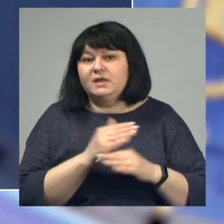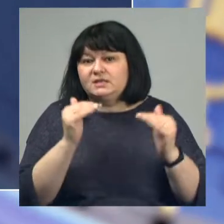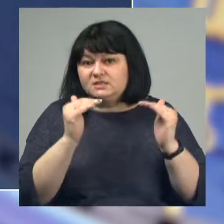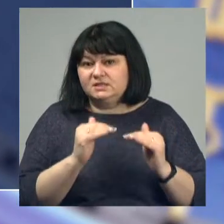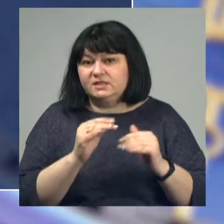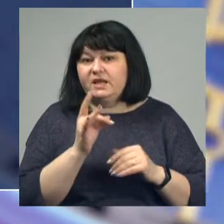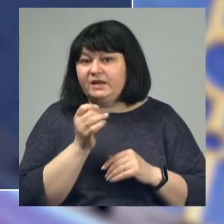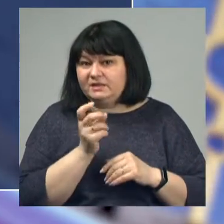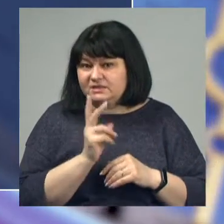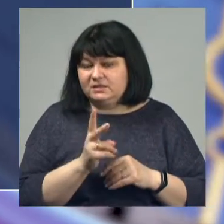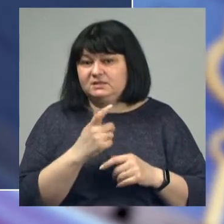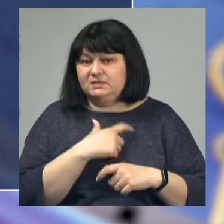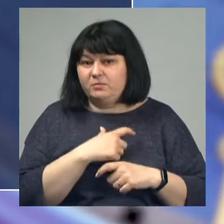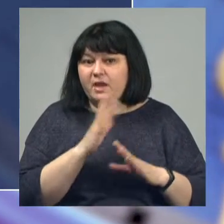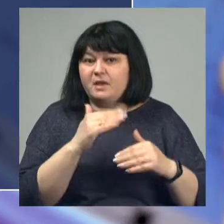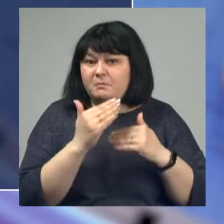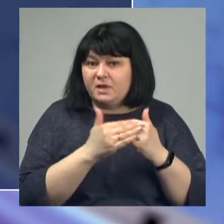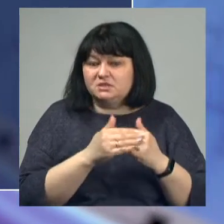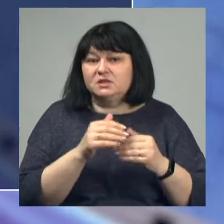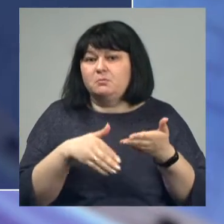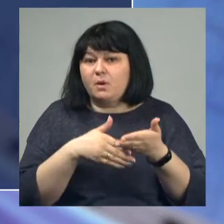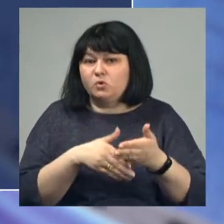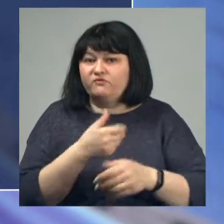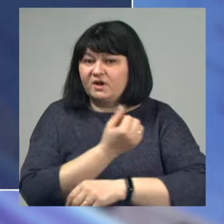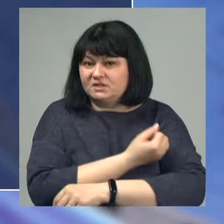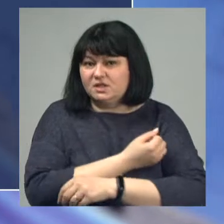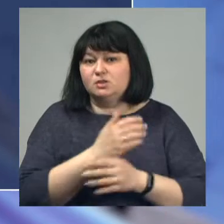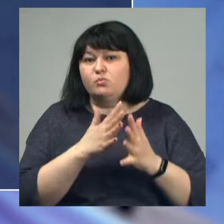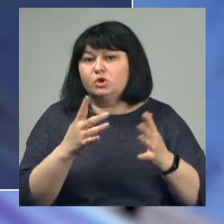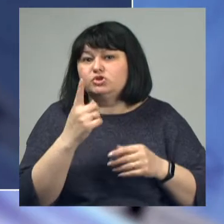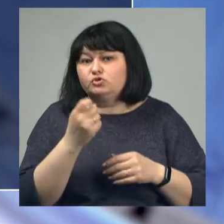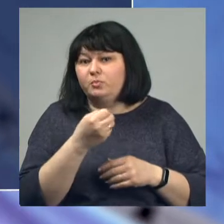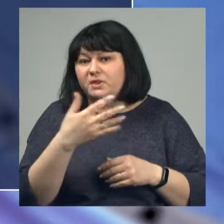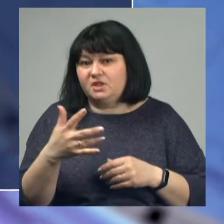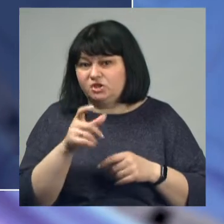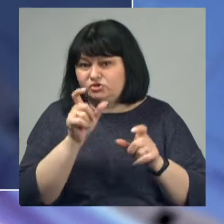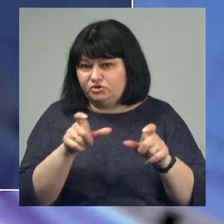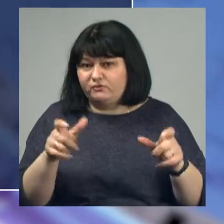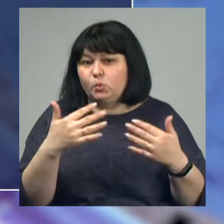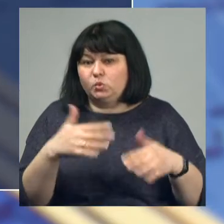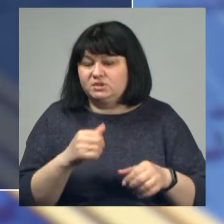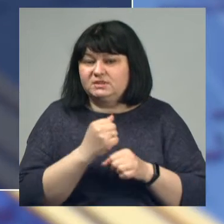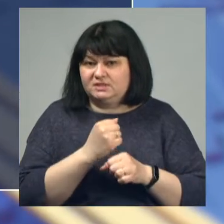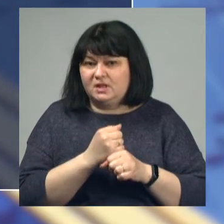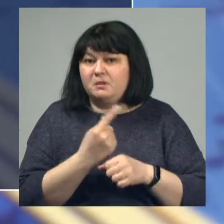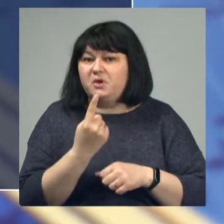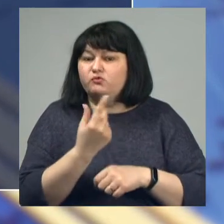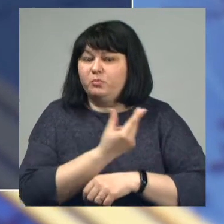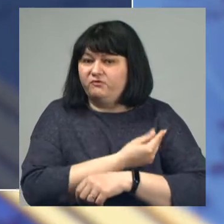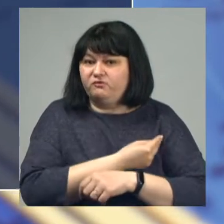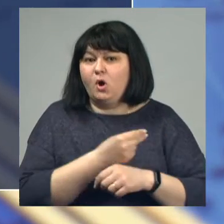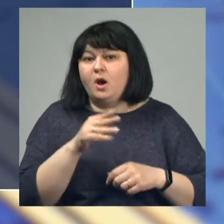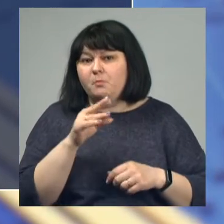себя и близких поможет вакцинация более 115 тысяч белгородцев уже сделали первую прививку почти